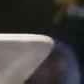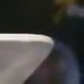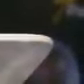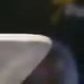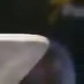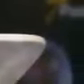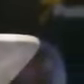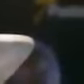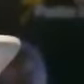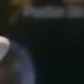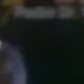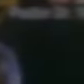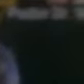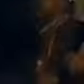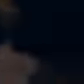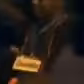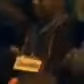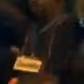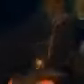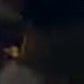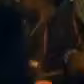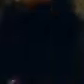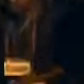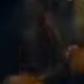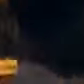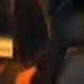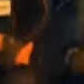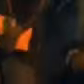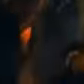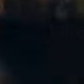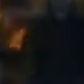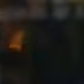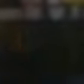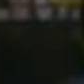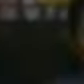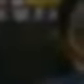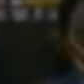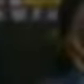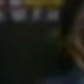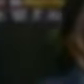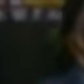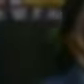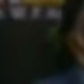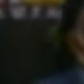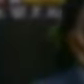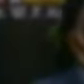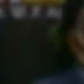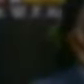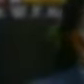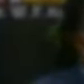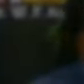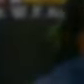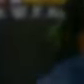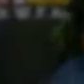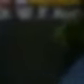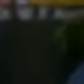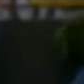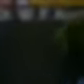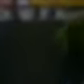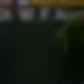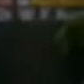ou est un miracle tommy l'axé pour caen sur eux soit on met lass